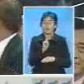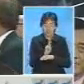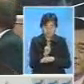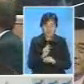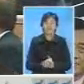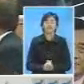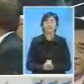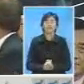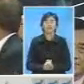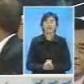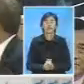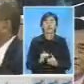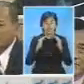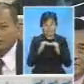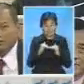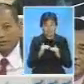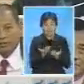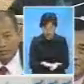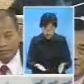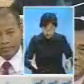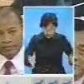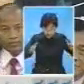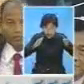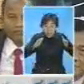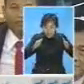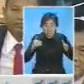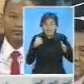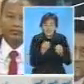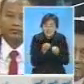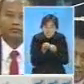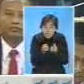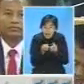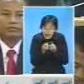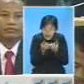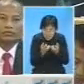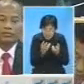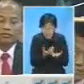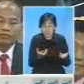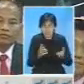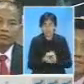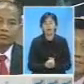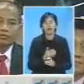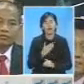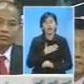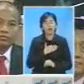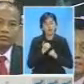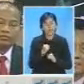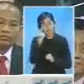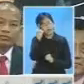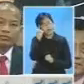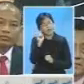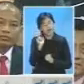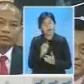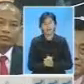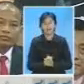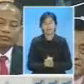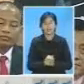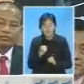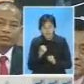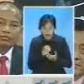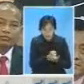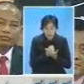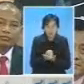กับบิ๊กแบ็คที่พูดกันนักกันหนาครับเราก็เห็นครับว่าสิ่งต่างๆที่เราพยายามนั้นก็คือพยายามที่จะช่ว